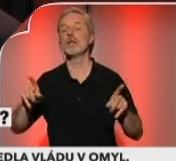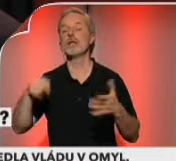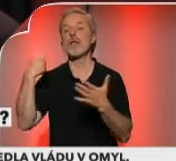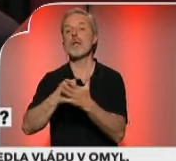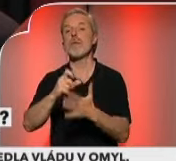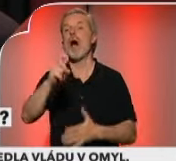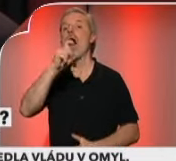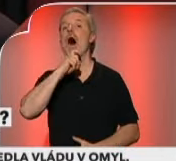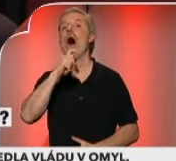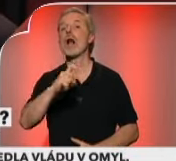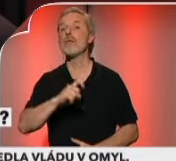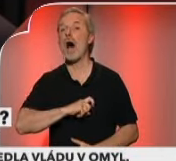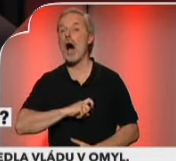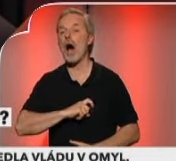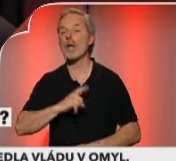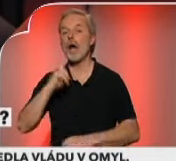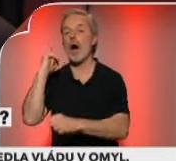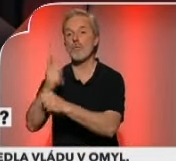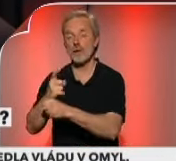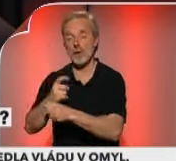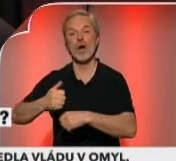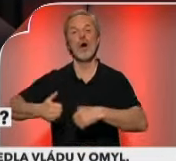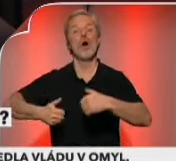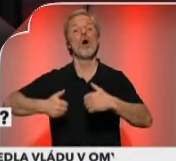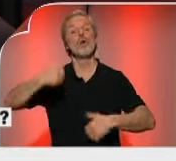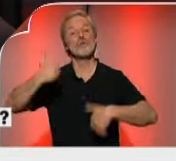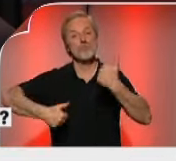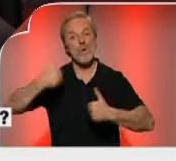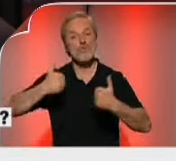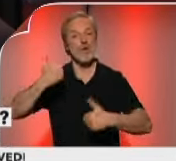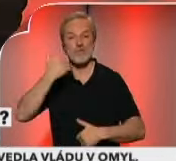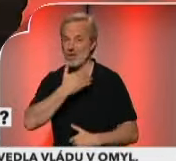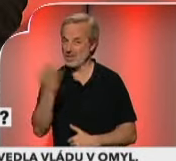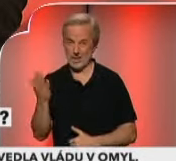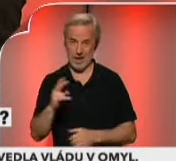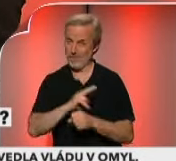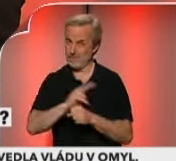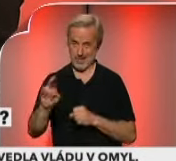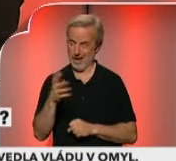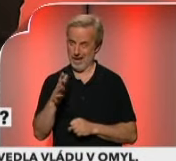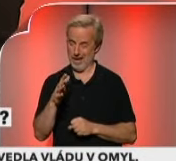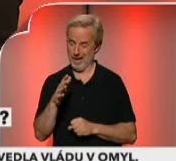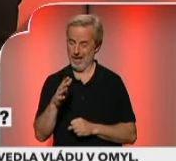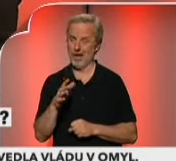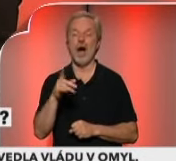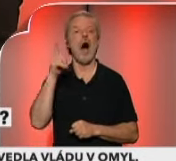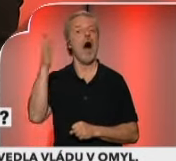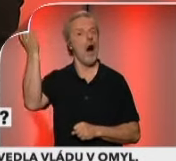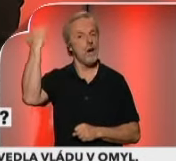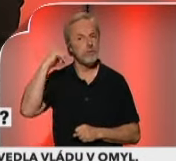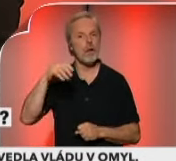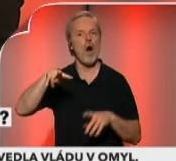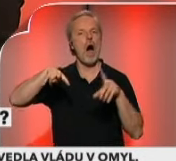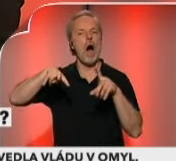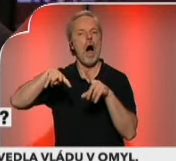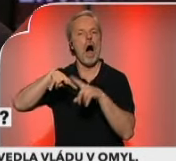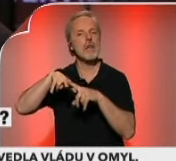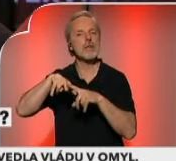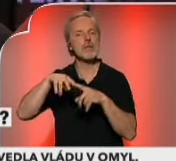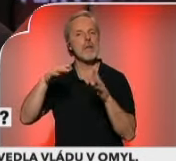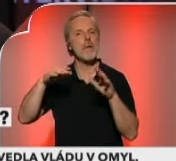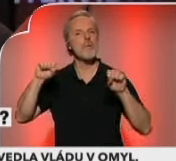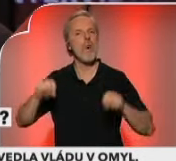zakázku Kde je ta soutěž veřejná jen ve velmi omezené míře navíc zakázku zkoumal antimonopolní úřad a pustil